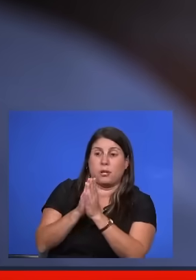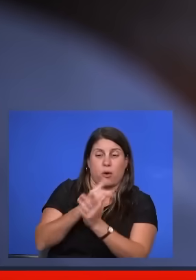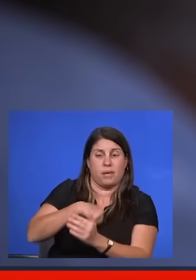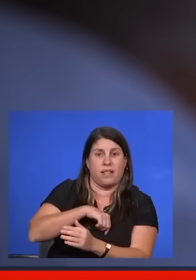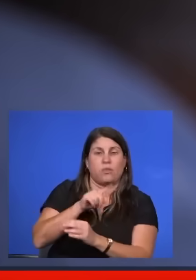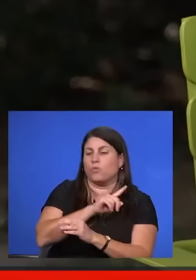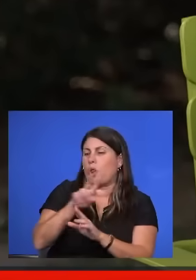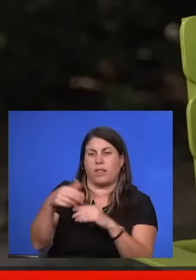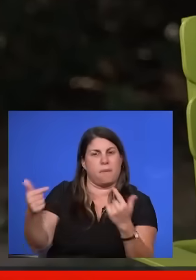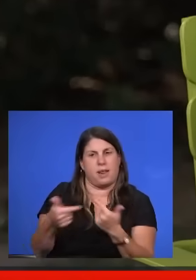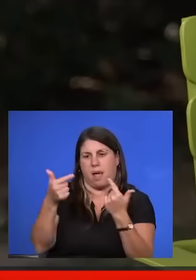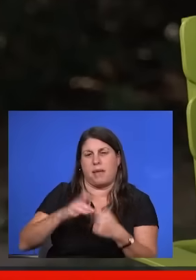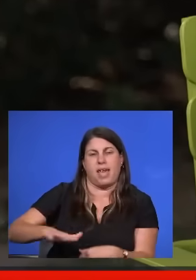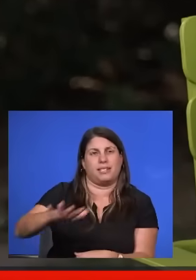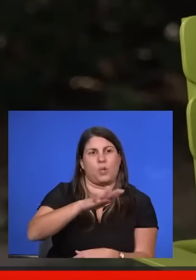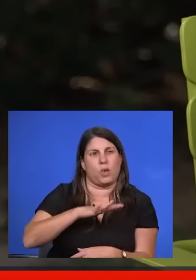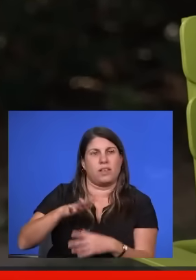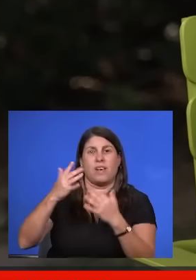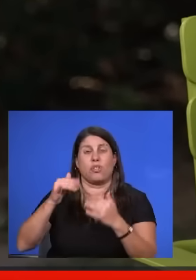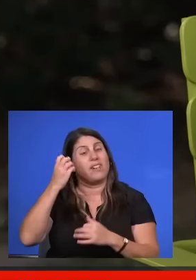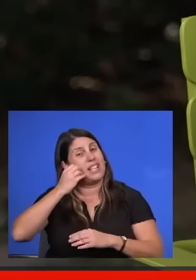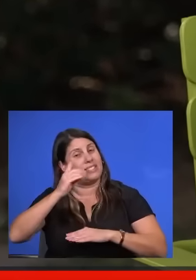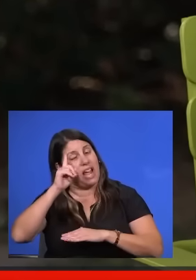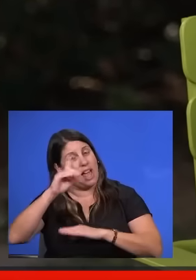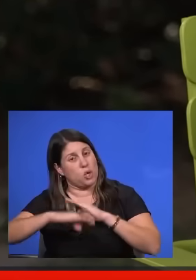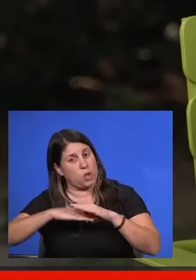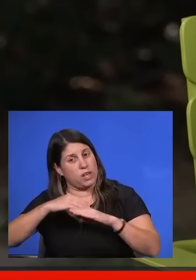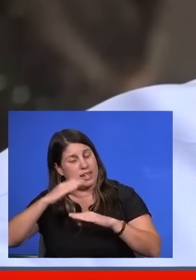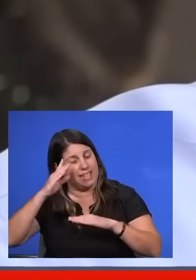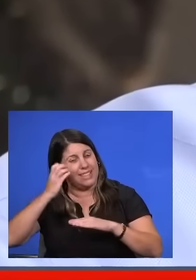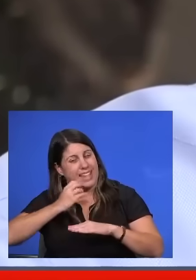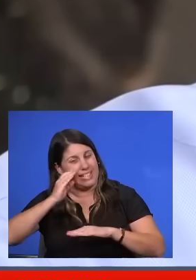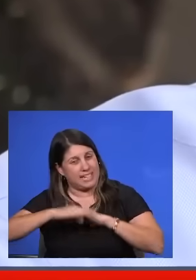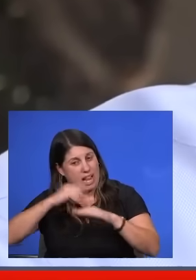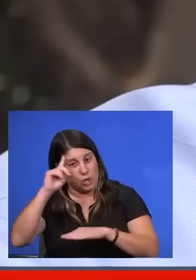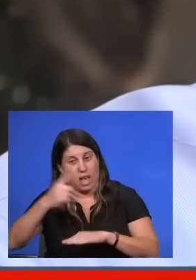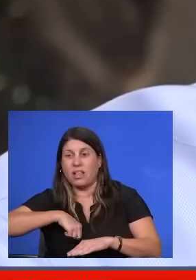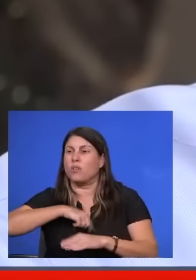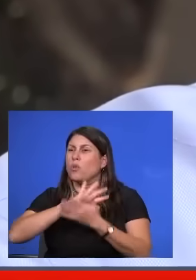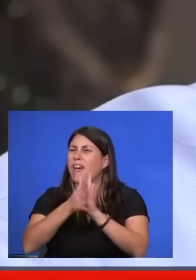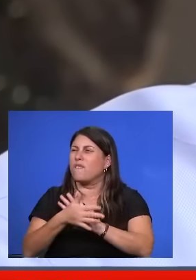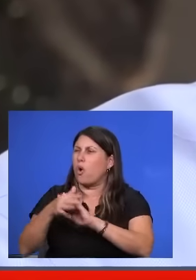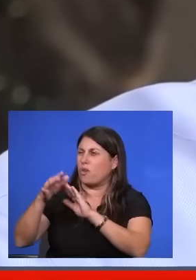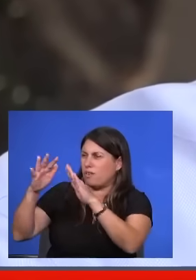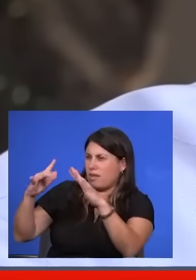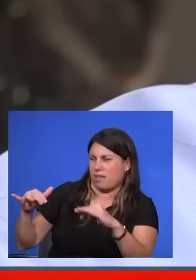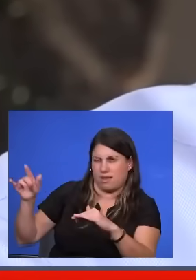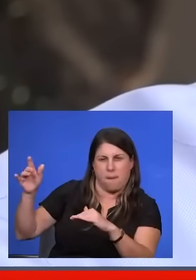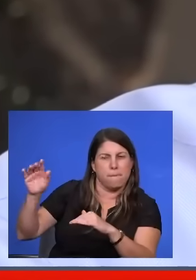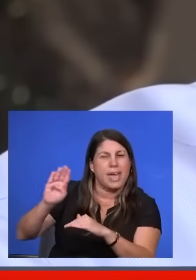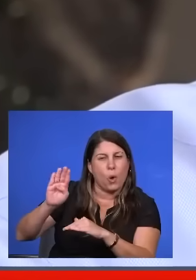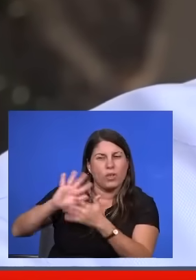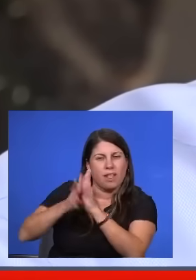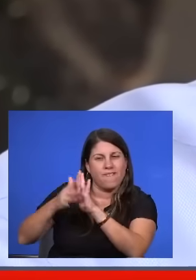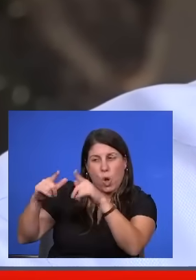אזורית? עכשיו נסראללה יודע שאנחנו נהפוך את ביירות לעזה. הוא יודע שהוא יאבד את העדה